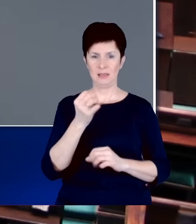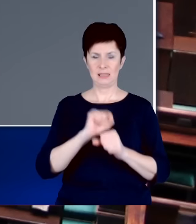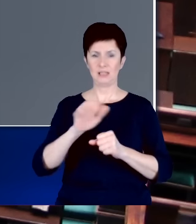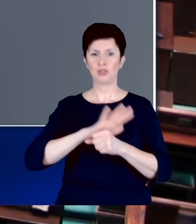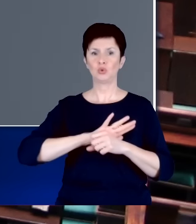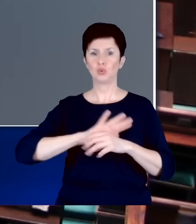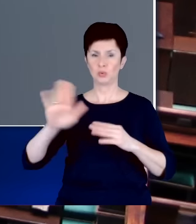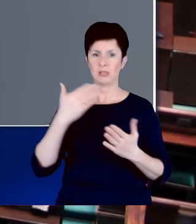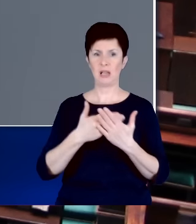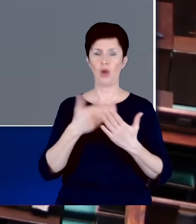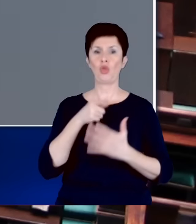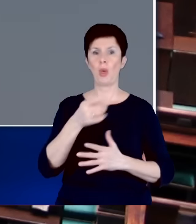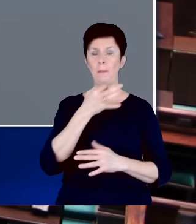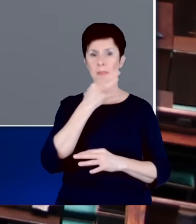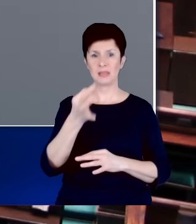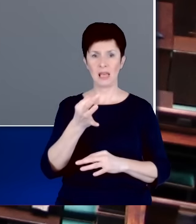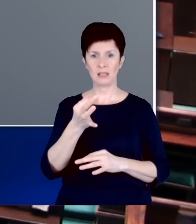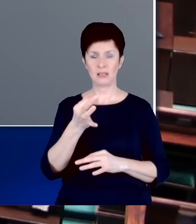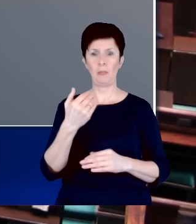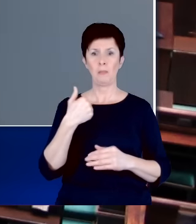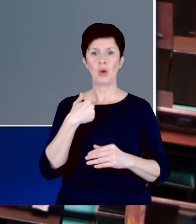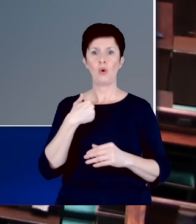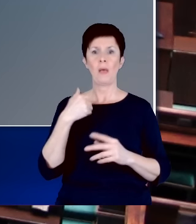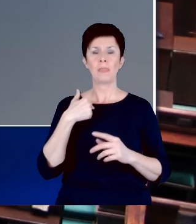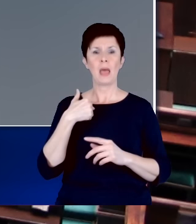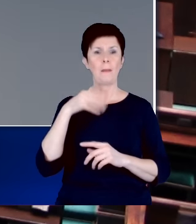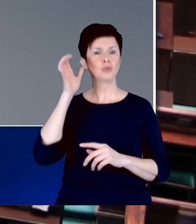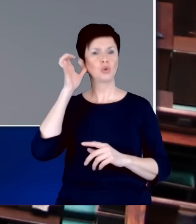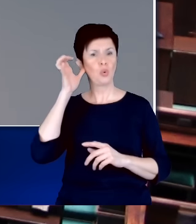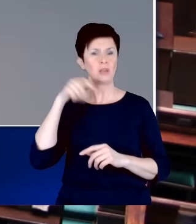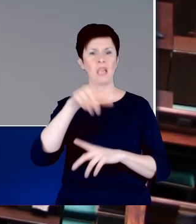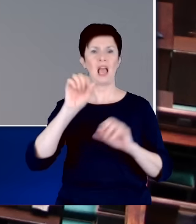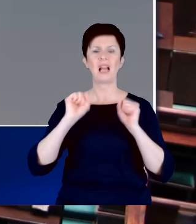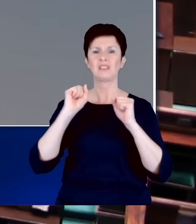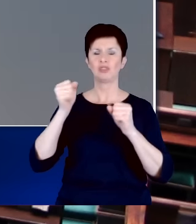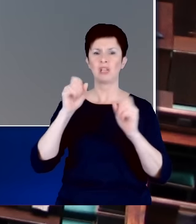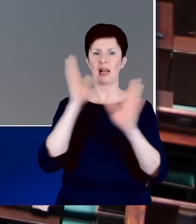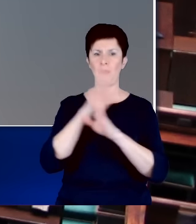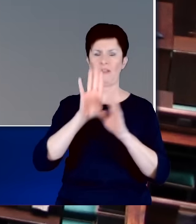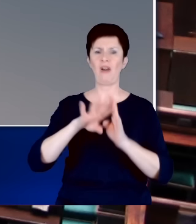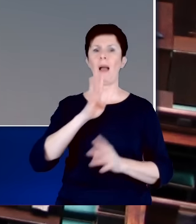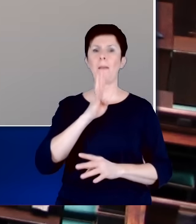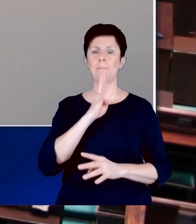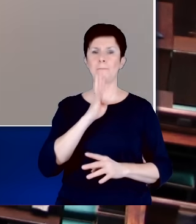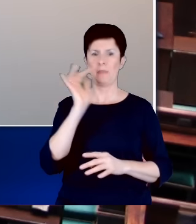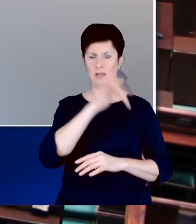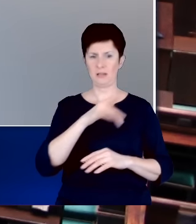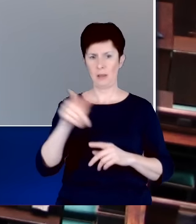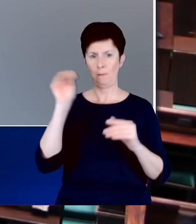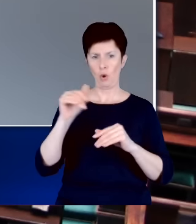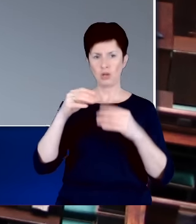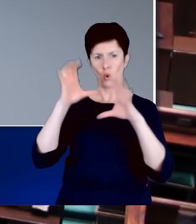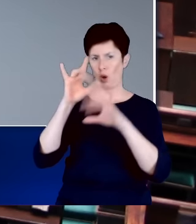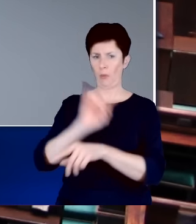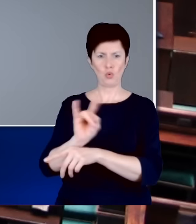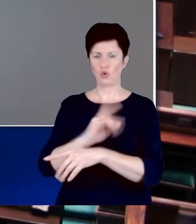pytanie wpadło podczas przesłuchania aktywistów klimatycznych w amerykańskim kongresie. To także może sobie pan zgooglować i zyoutubować, albo wpisać